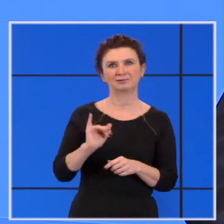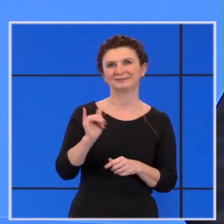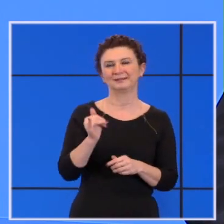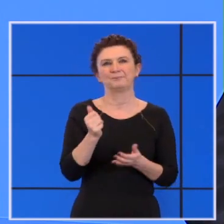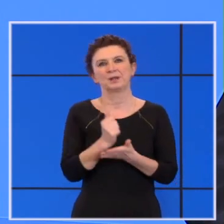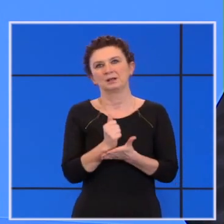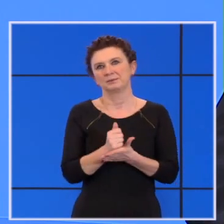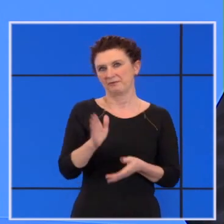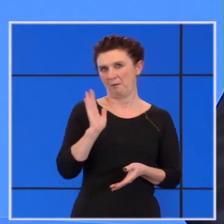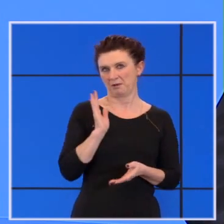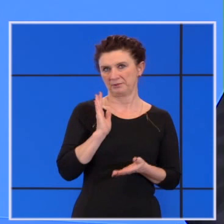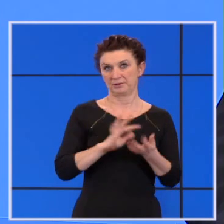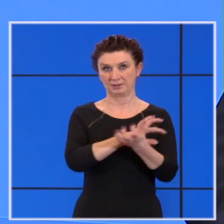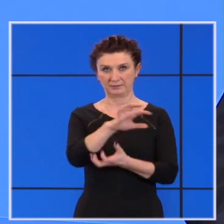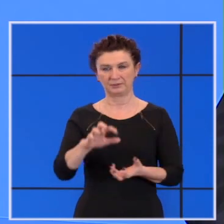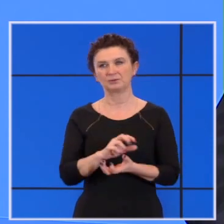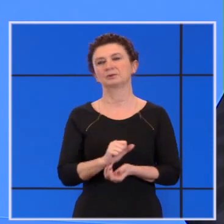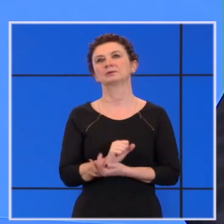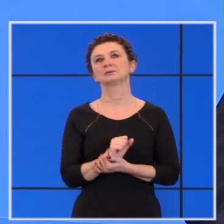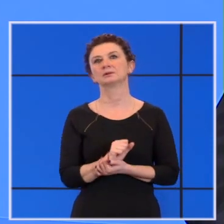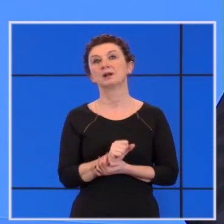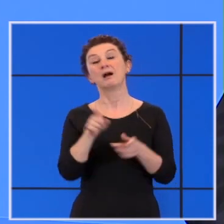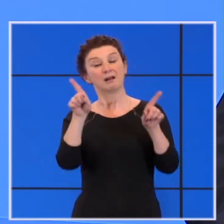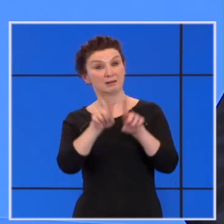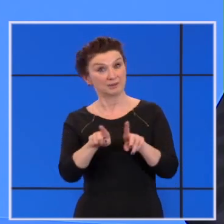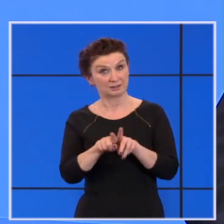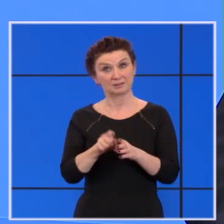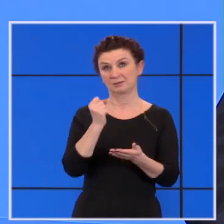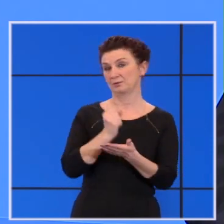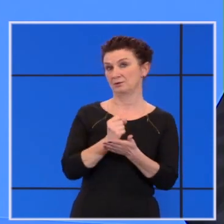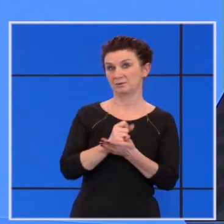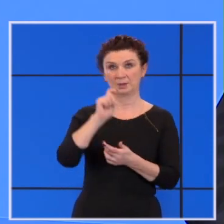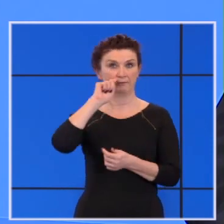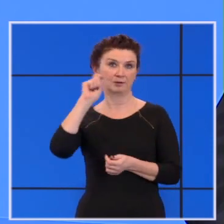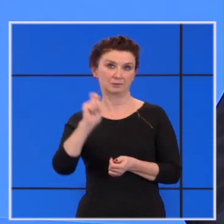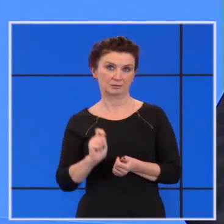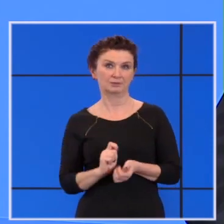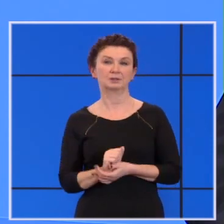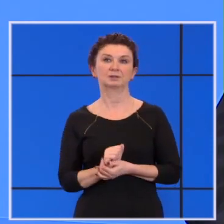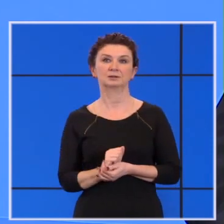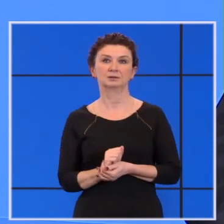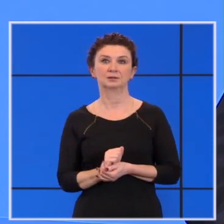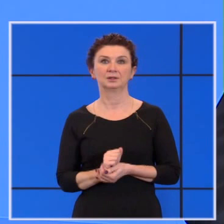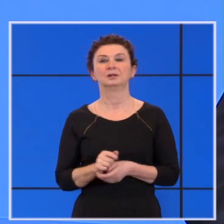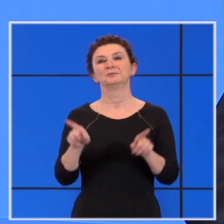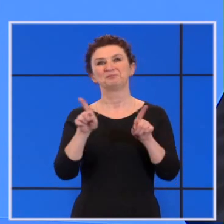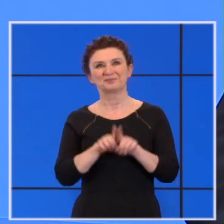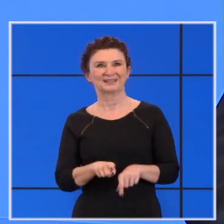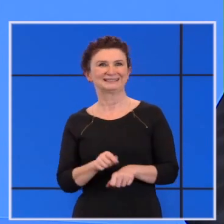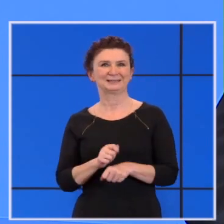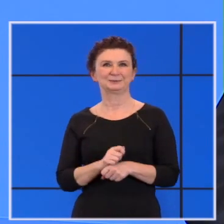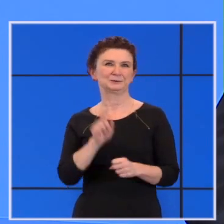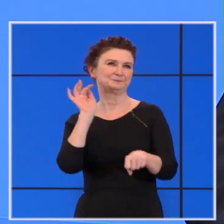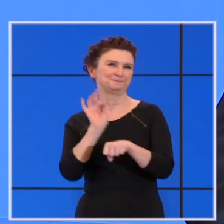do działań, które w tej chwili toczą się na Ukrainie, czyli i potępienie agresorów,